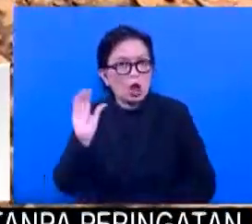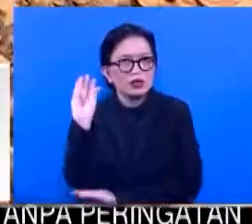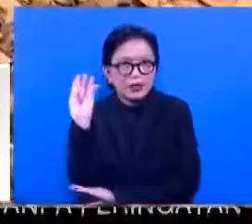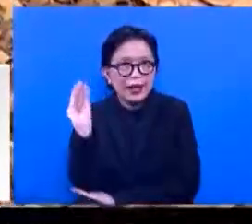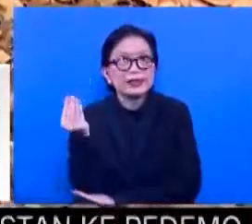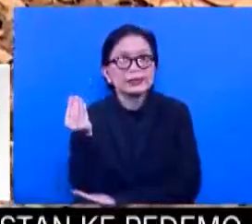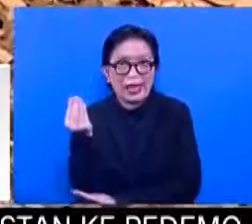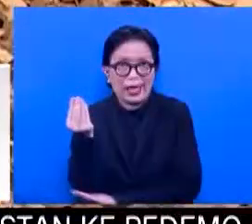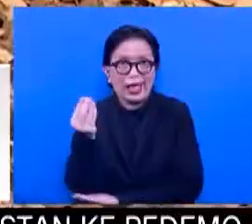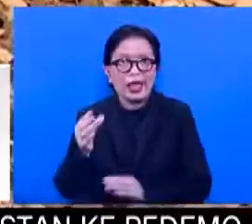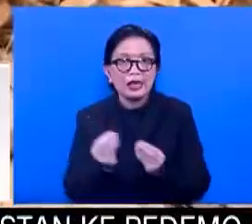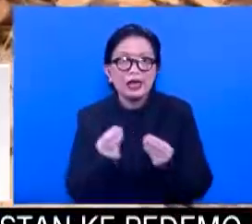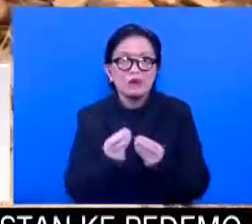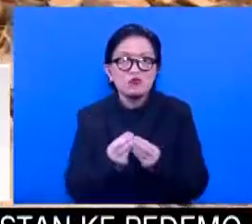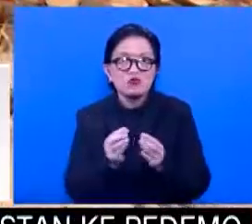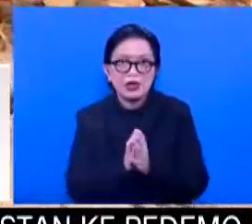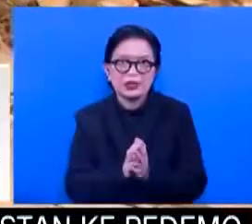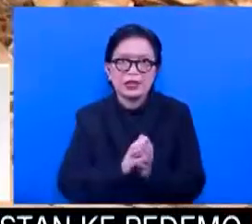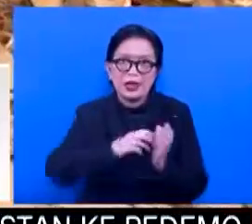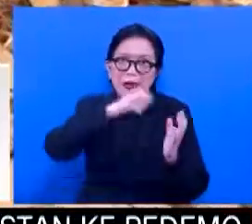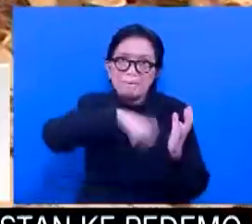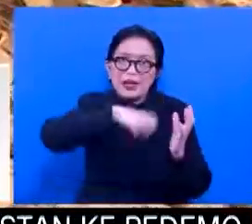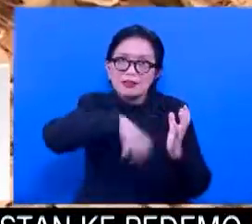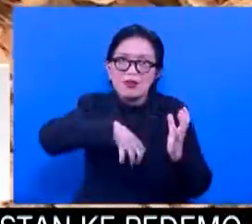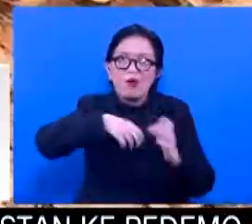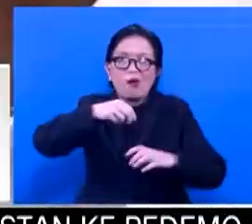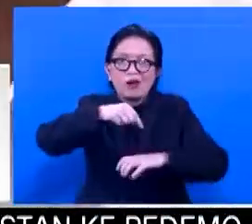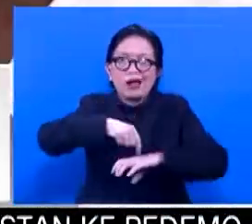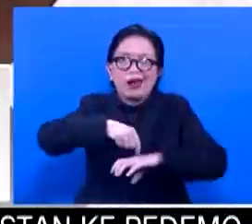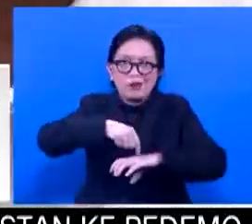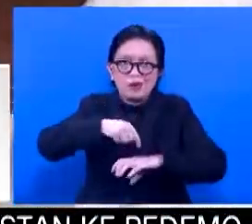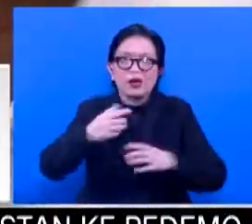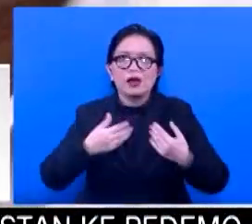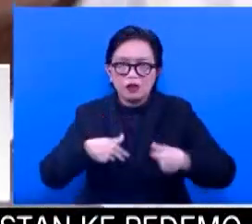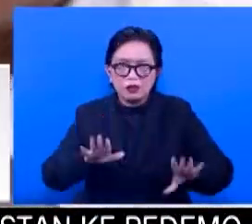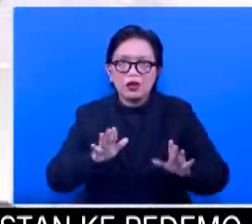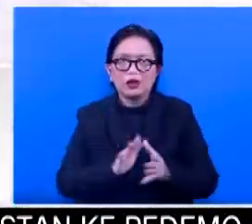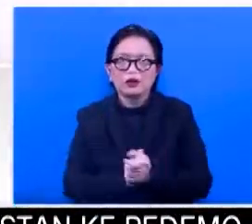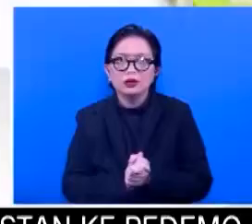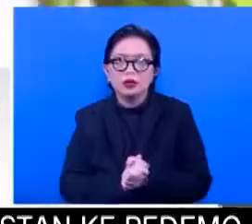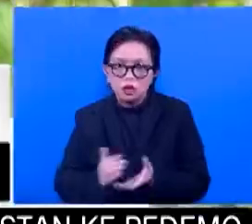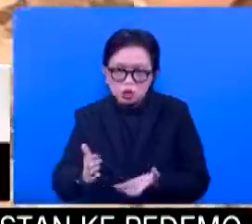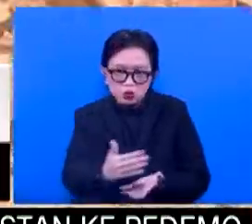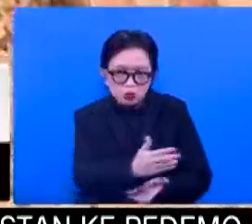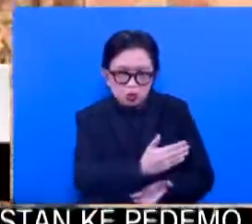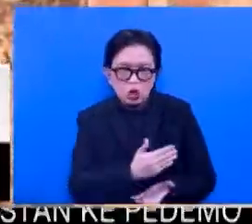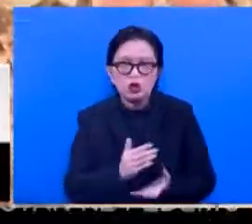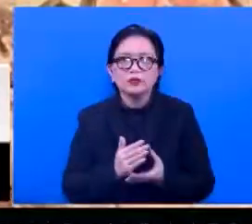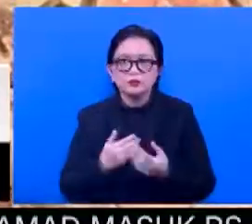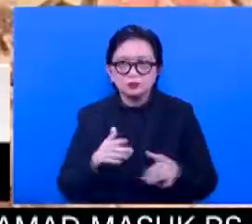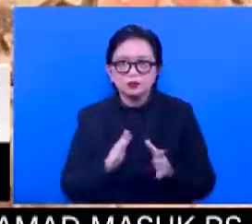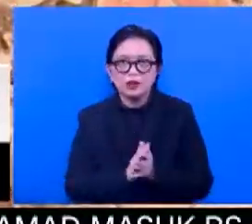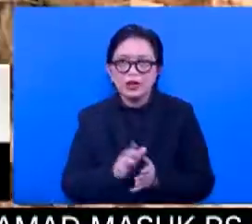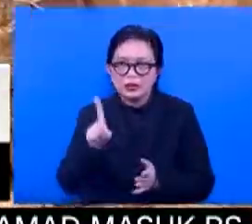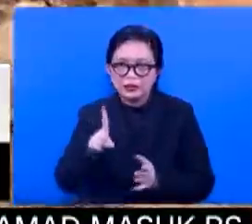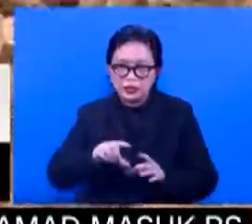loh beberapa produsen arang batok kelapa. Pertama-tama, para produsen arang mengumpulkan terlebih dahulu batok kelapa yang tidak lagi terpakai. Satu